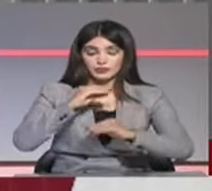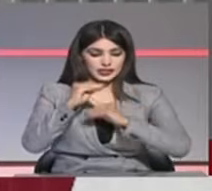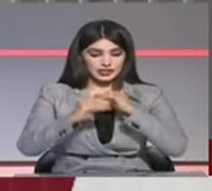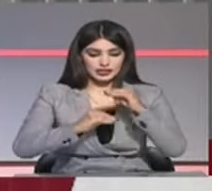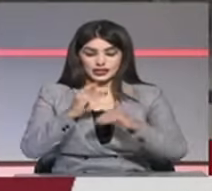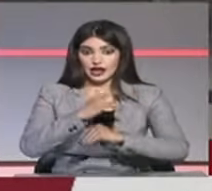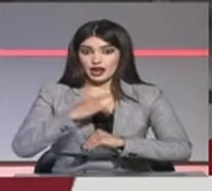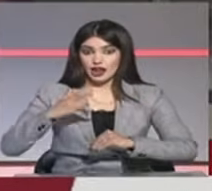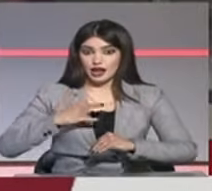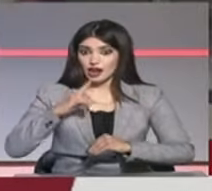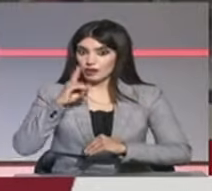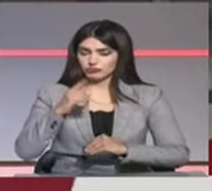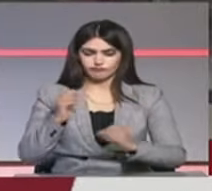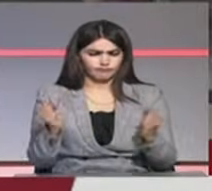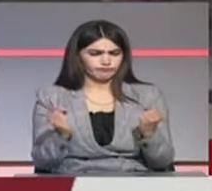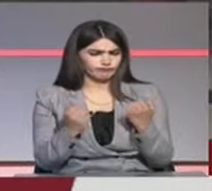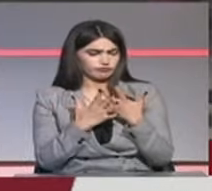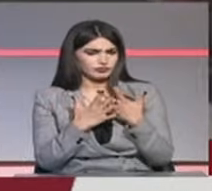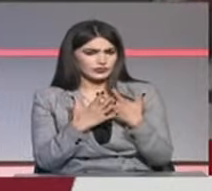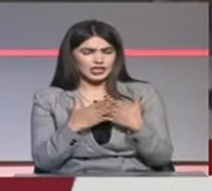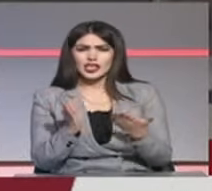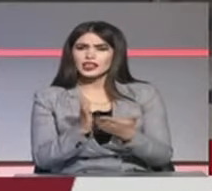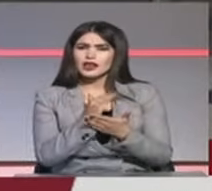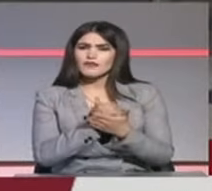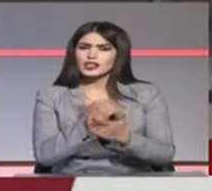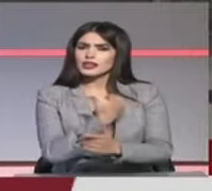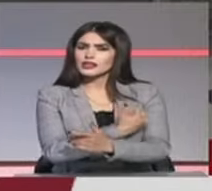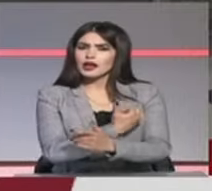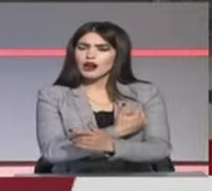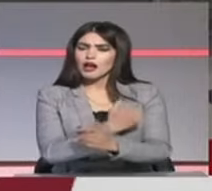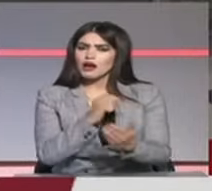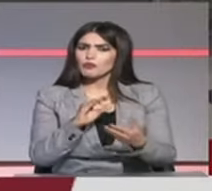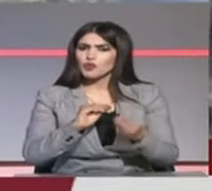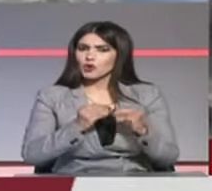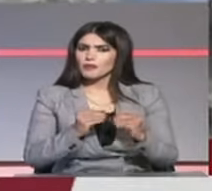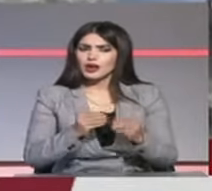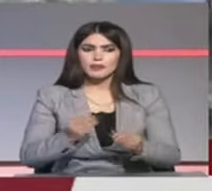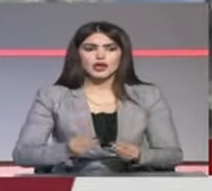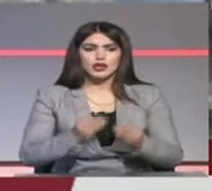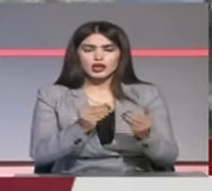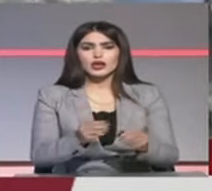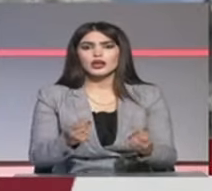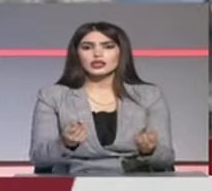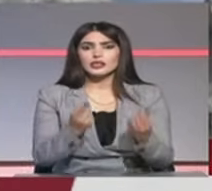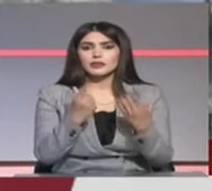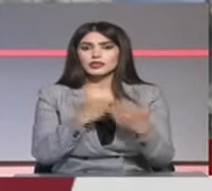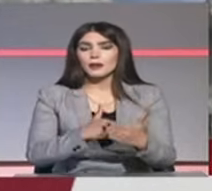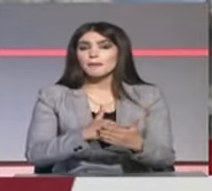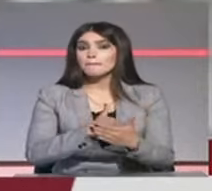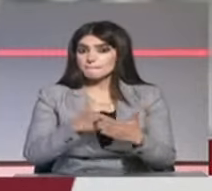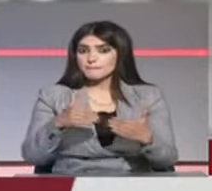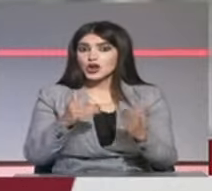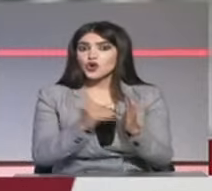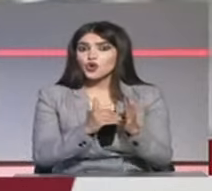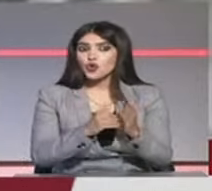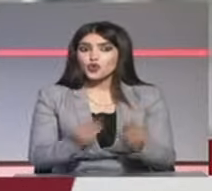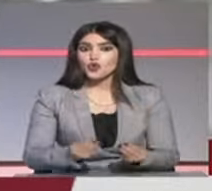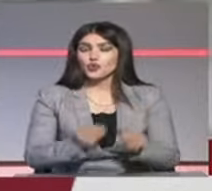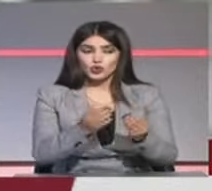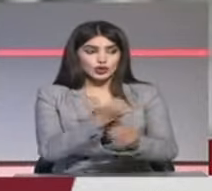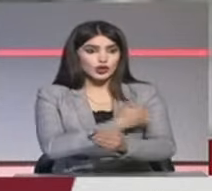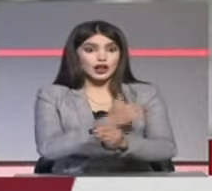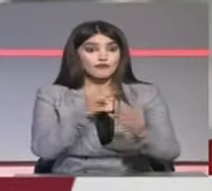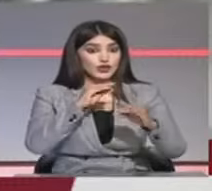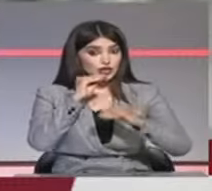اختلالات في التوزيع العالمي للقاحات استمعت واكثر من سبعمائه مليون جرعه لقاح على